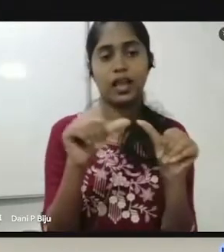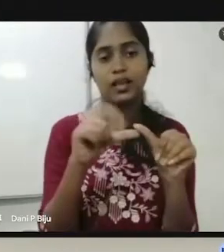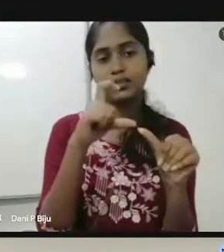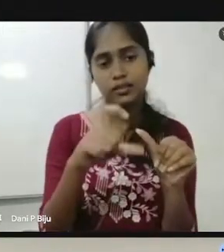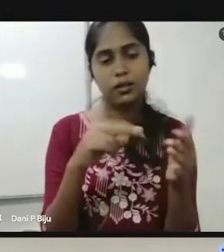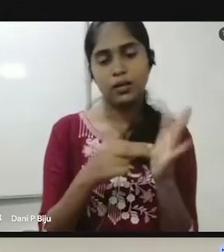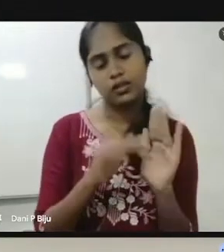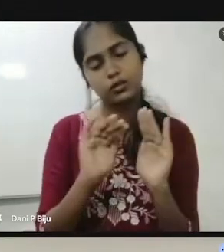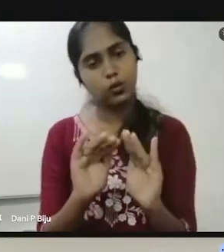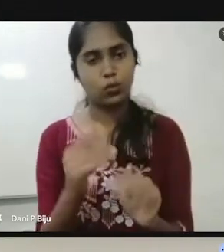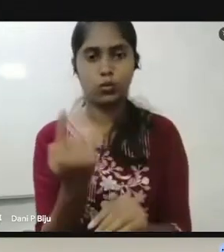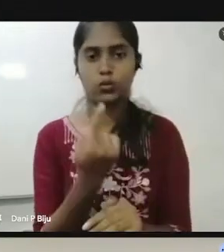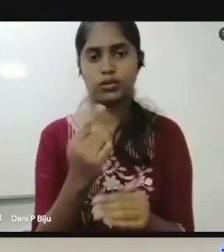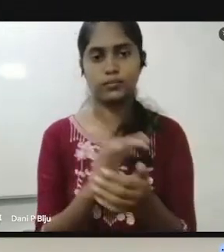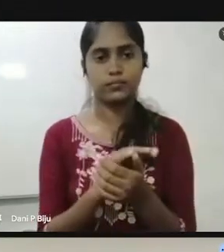നഷ്ടം ആകുന്നില്ല.